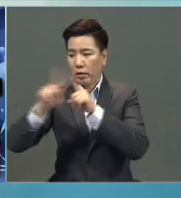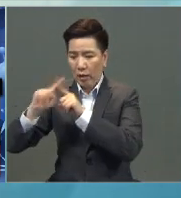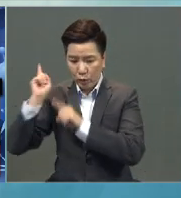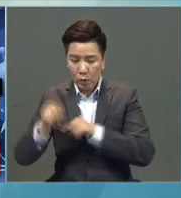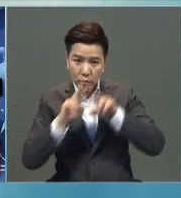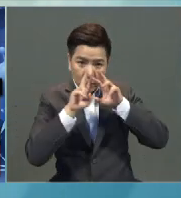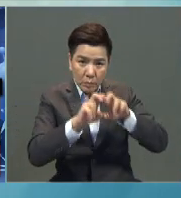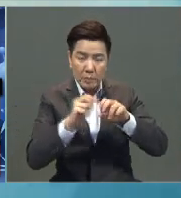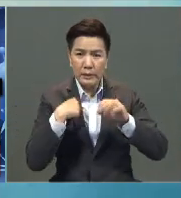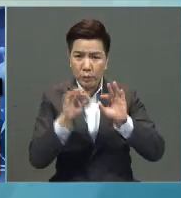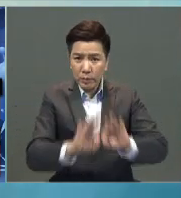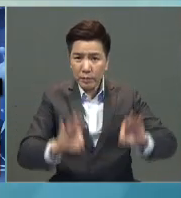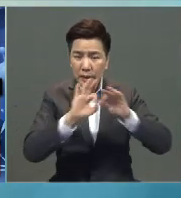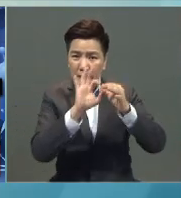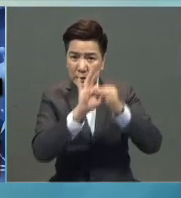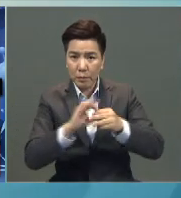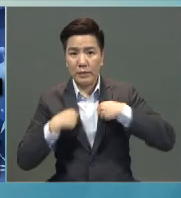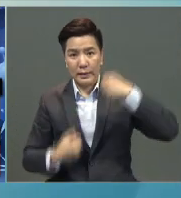ที่ทำให้องค์การอนามัยโลกยกให้ไทยและนิวซีแลนด์เป็นความสำเร็จที่ประเทศประเทศอื่นควรปรึกษานะครับโดยสรุปเขาก็บอกว่าความสำเร็จนี้มาจาก3